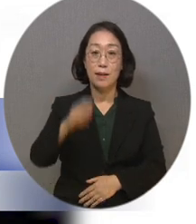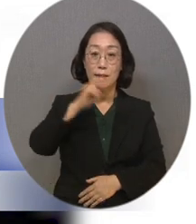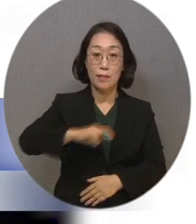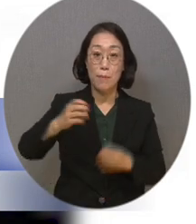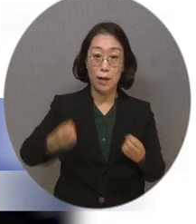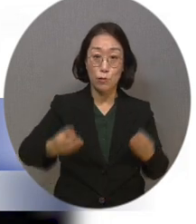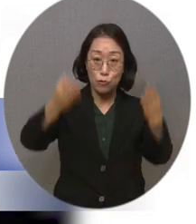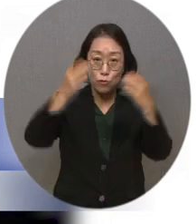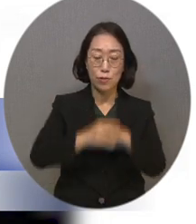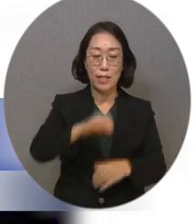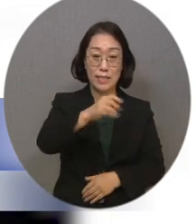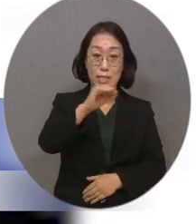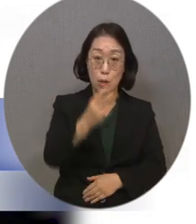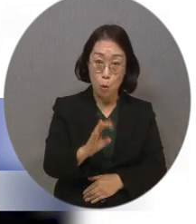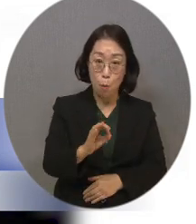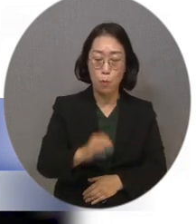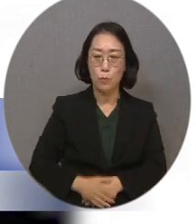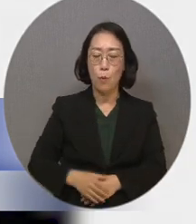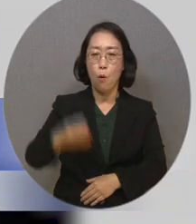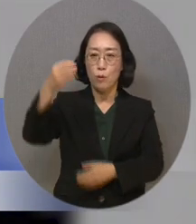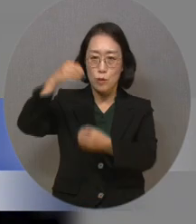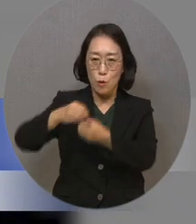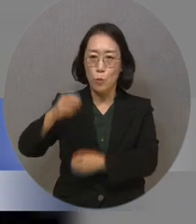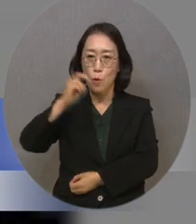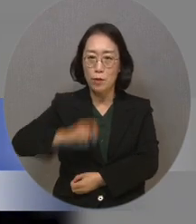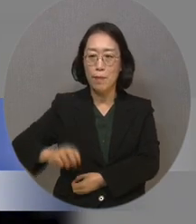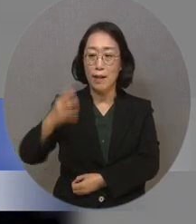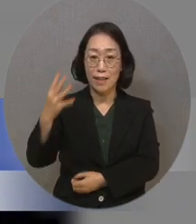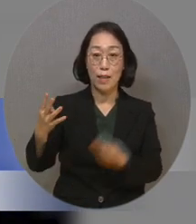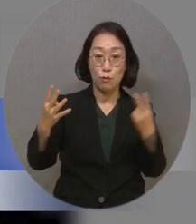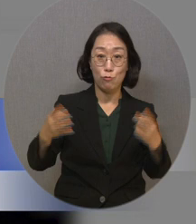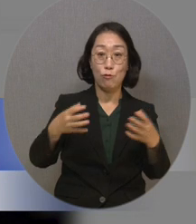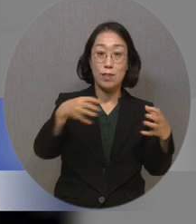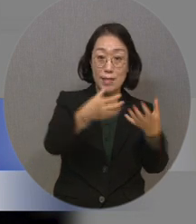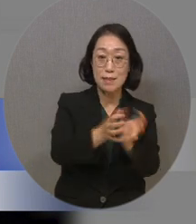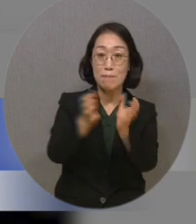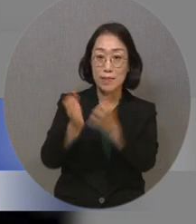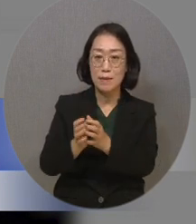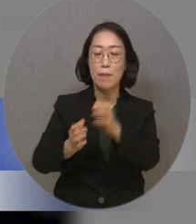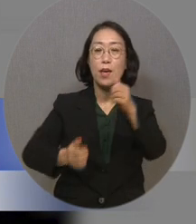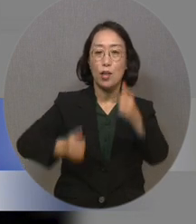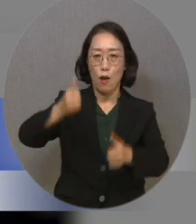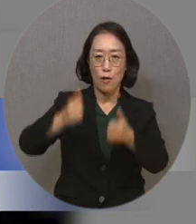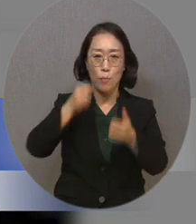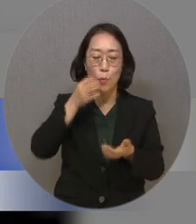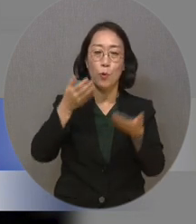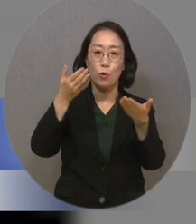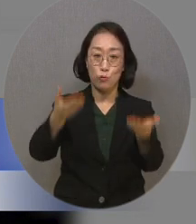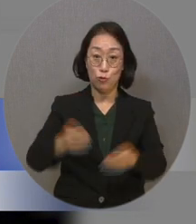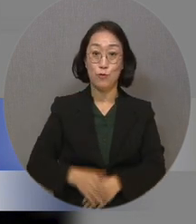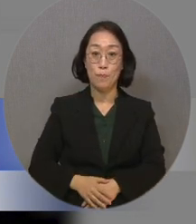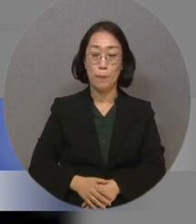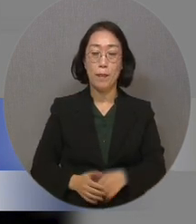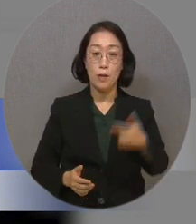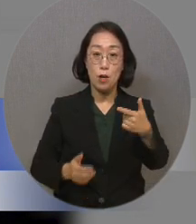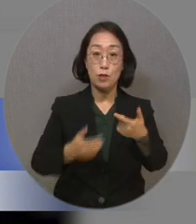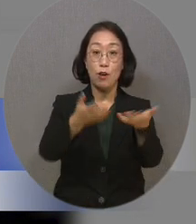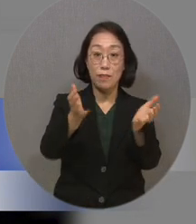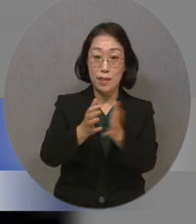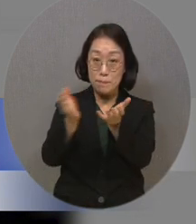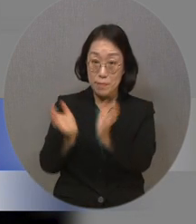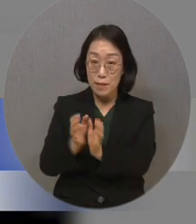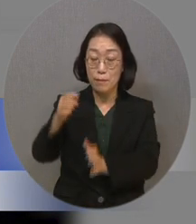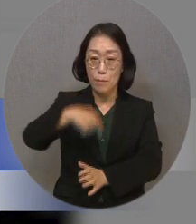음악축제는 실용음악 두 팀과 클래식 부문 네 팀의 무대 경연으로 진행됐습니다. 축제에 참가한 6팀은